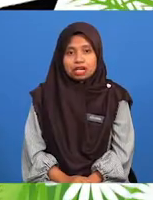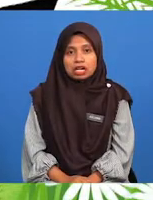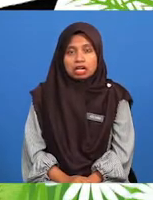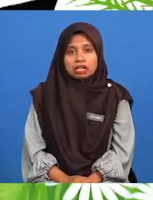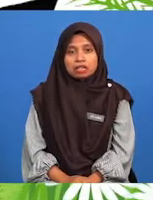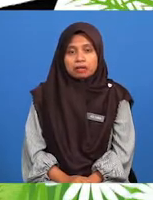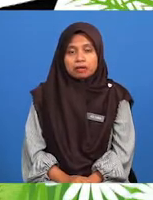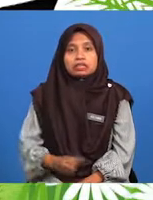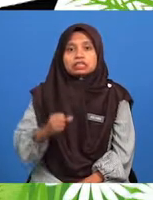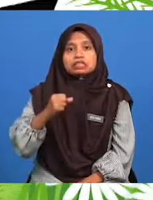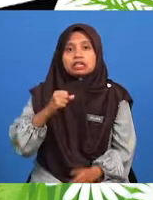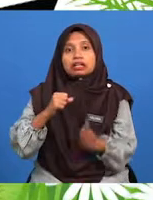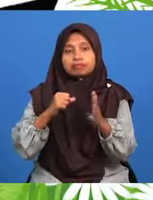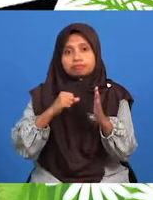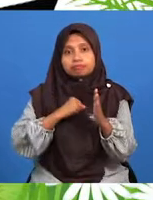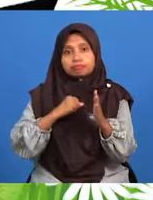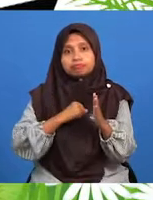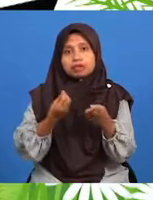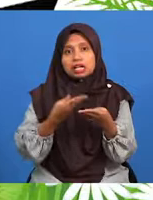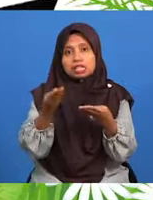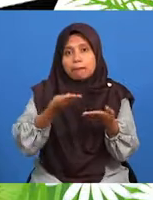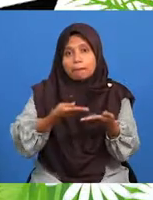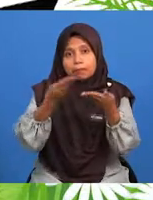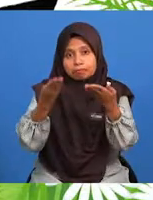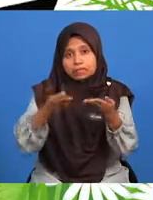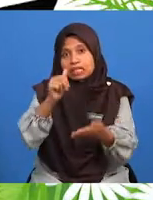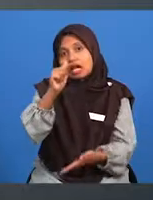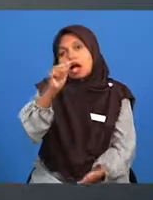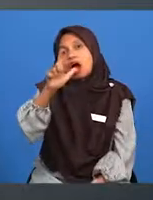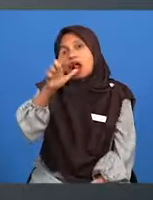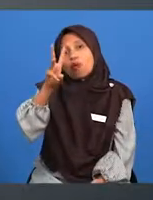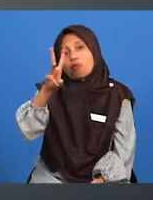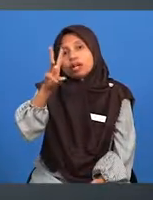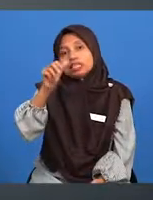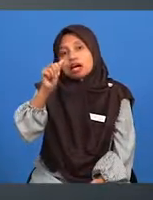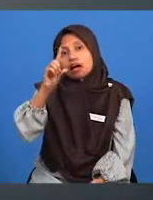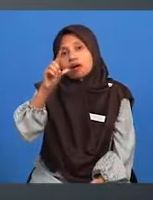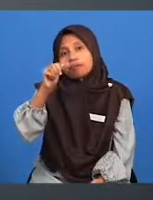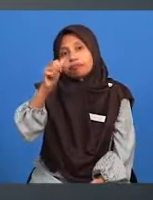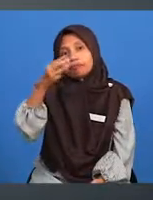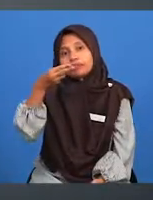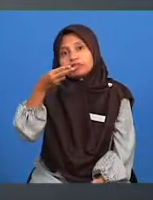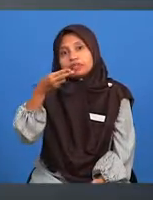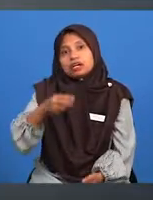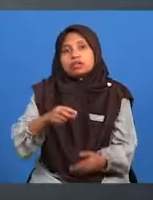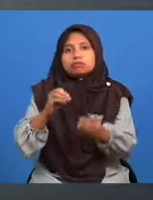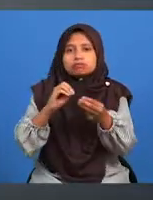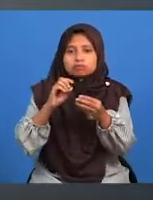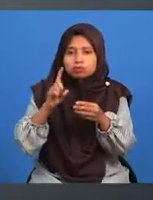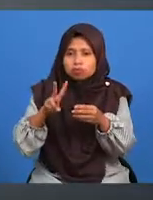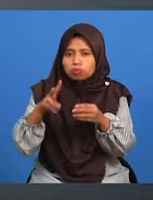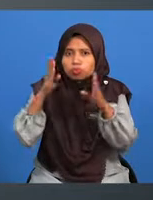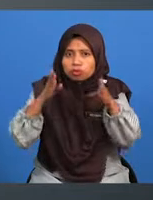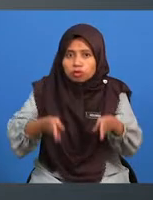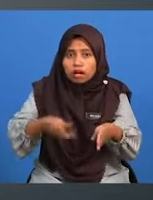bagi pemberi dan penerima harta al-Wadi'ah ialah pertama, kedua-dua pihak